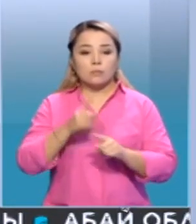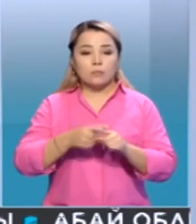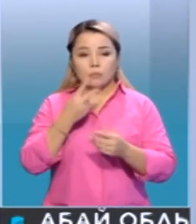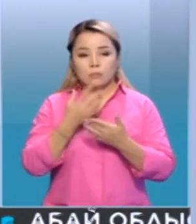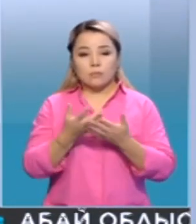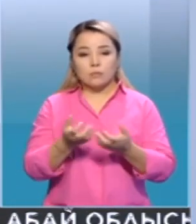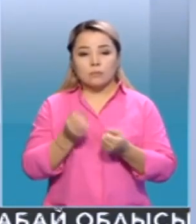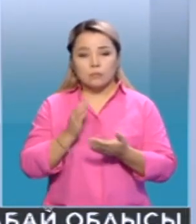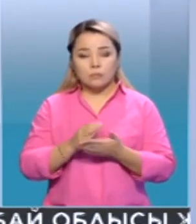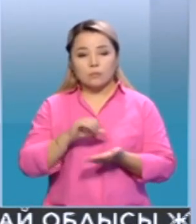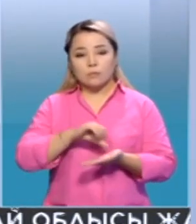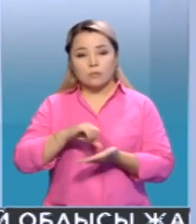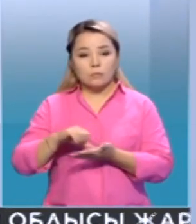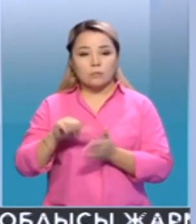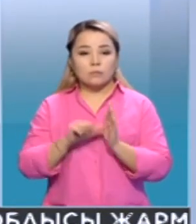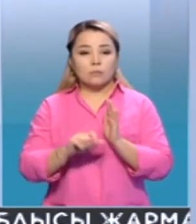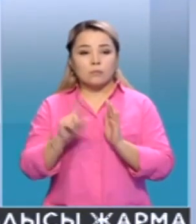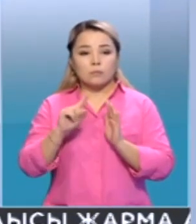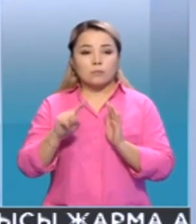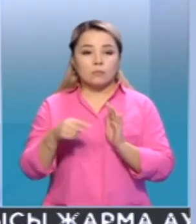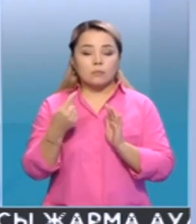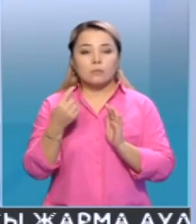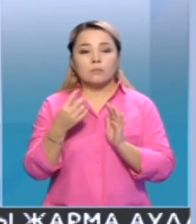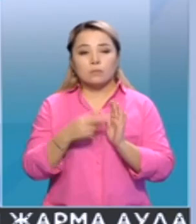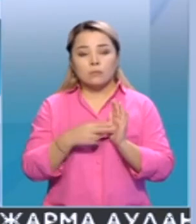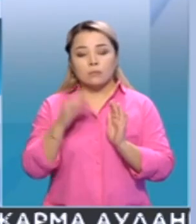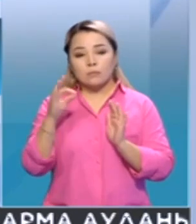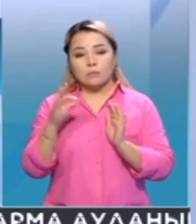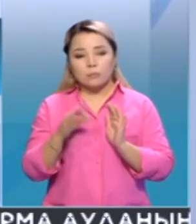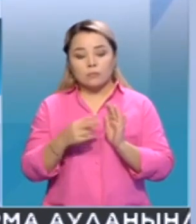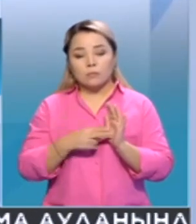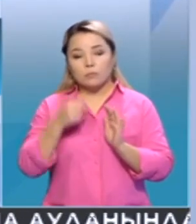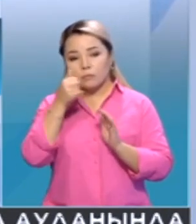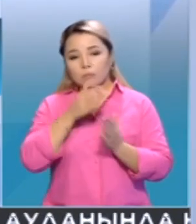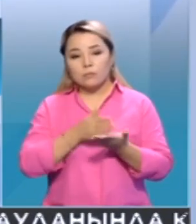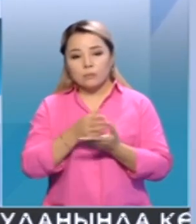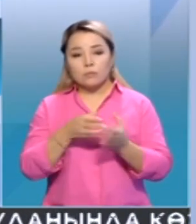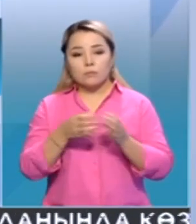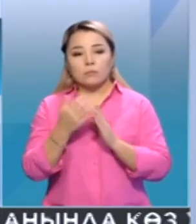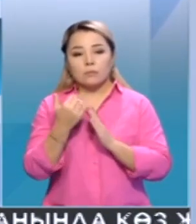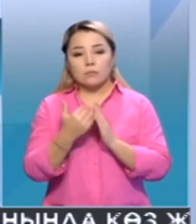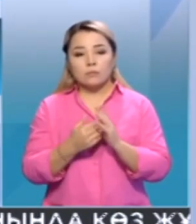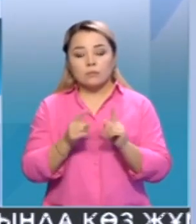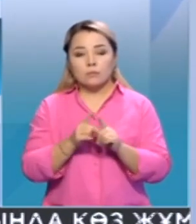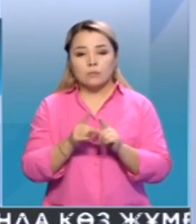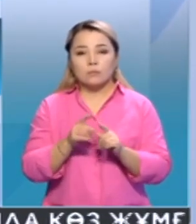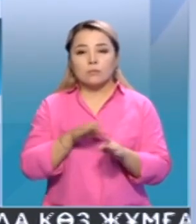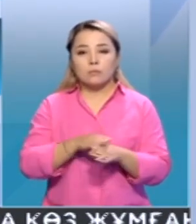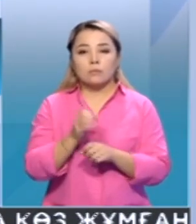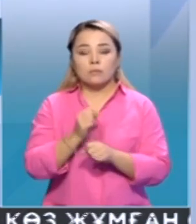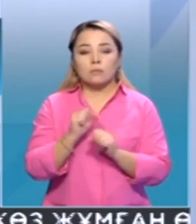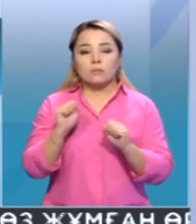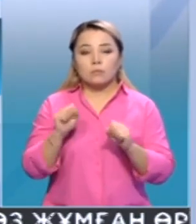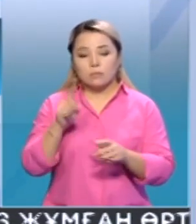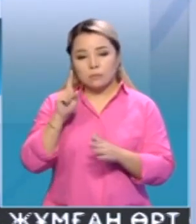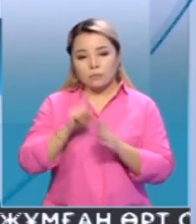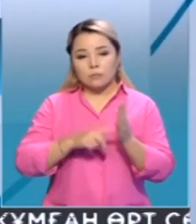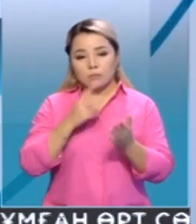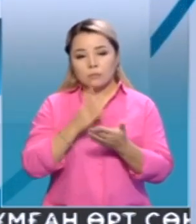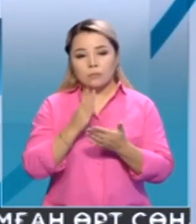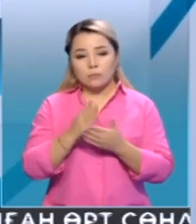қабылдаған. Қатысушылардың 61,7% 7 жыл ішінде сайлауалды бағдарламаларды жүзеге асыруға болатынына